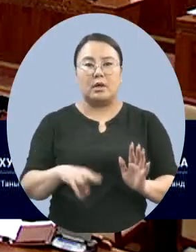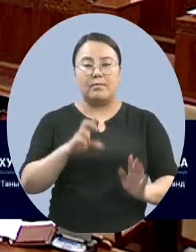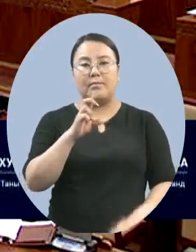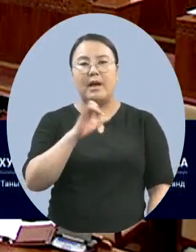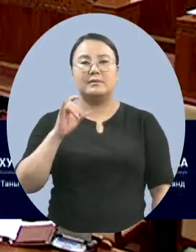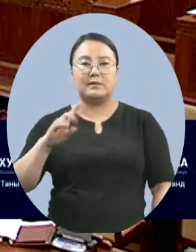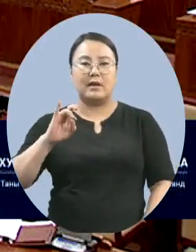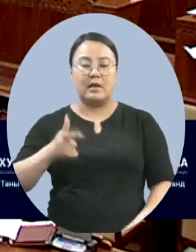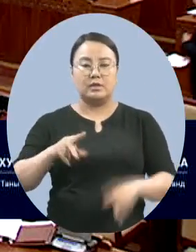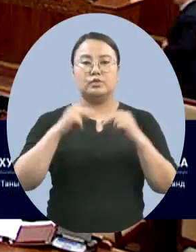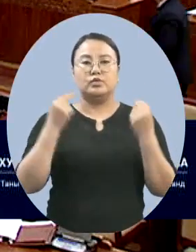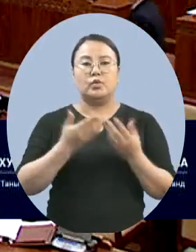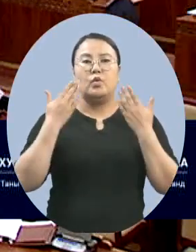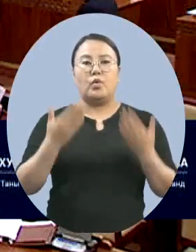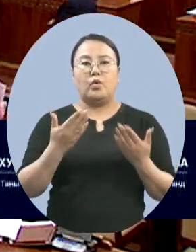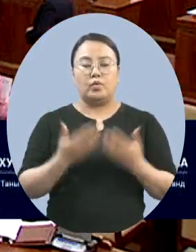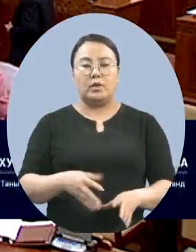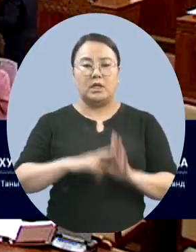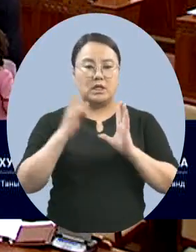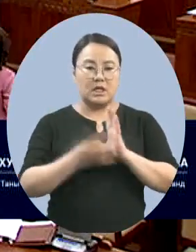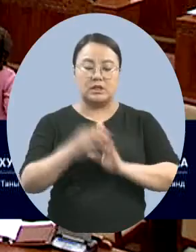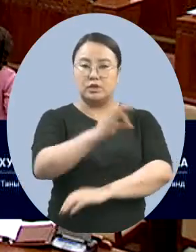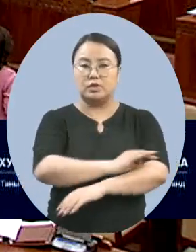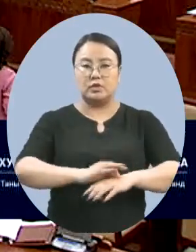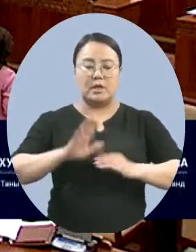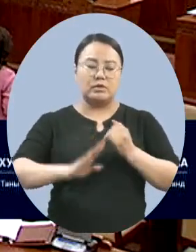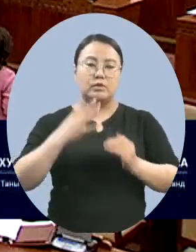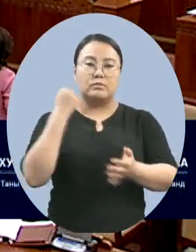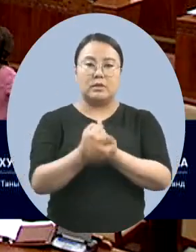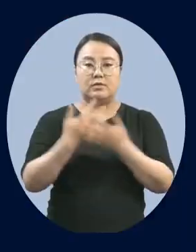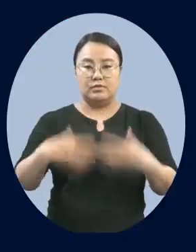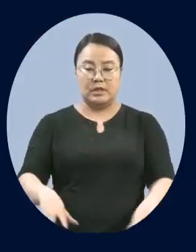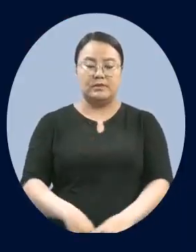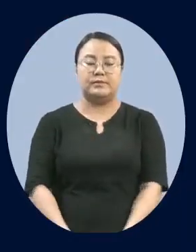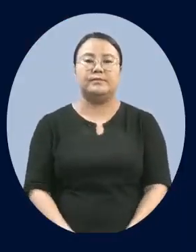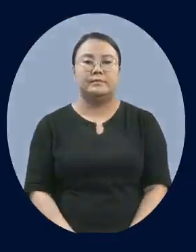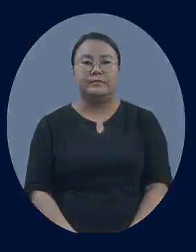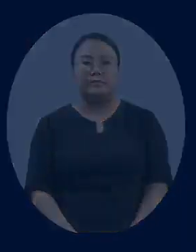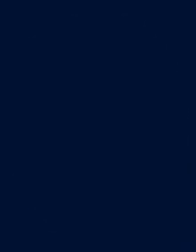16-ны Баасан гарагийн чуулганы нэгдсэн хуралдаанаар нэгтгэсэн төслүүдийг эцэслэн батллаа.